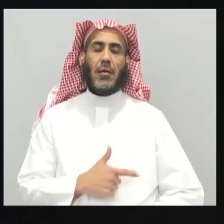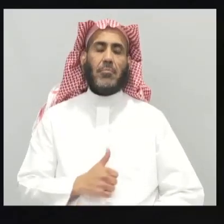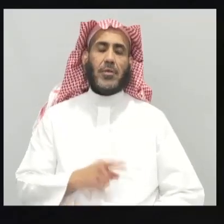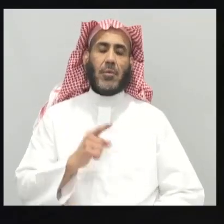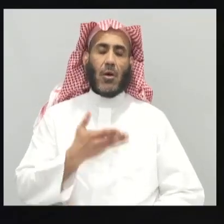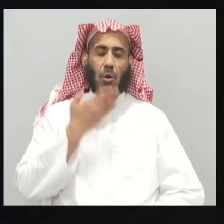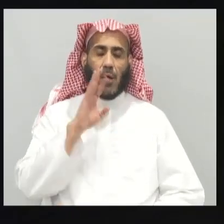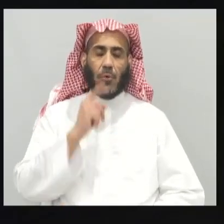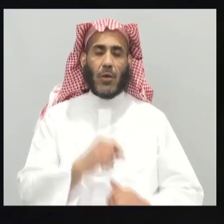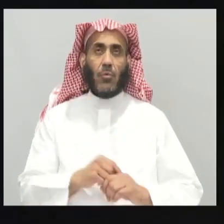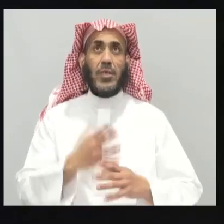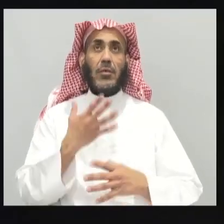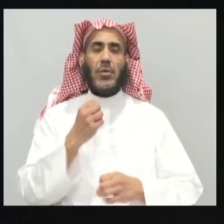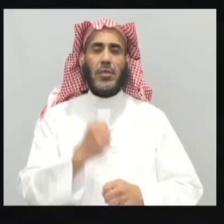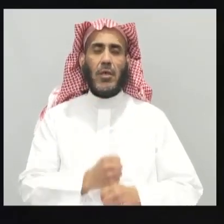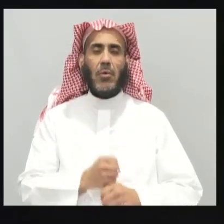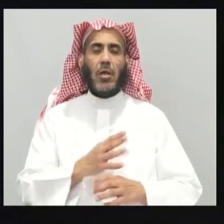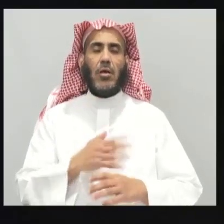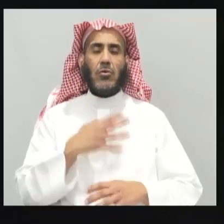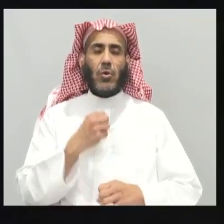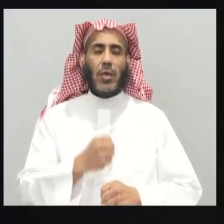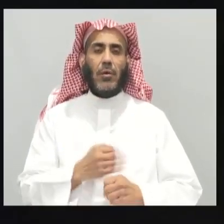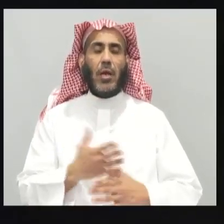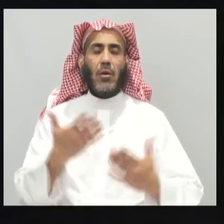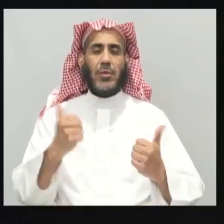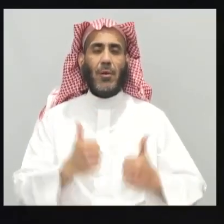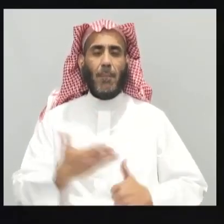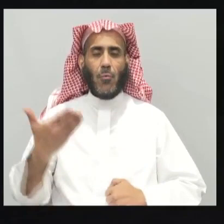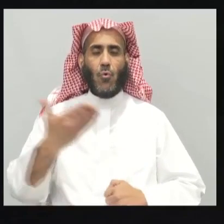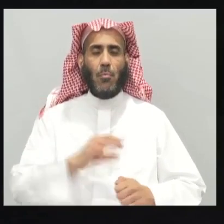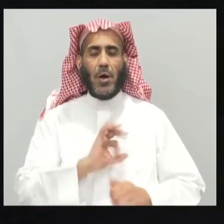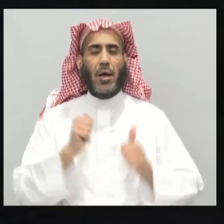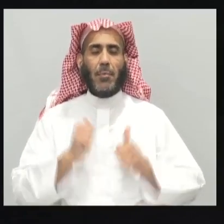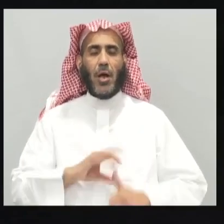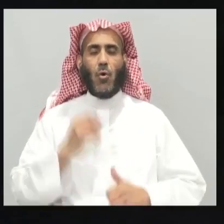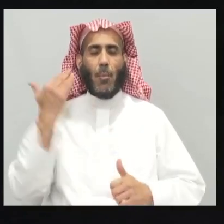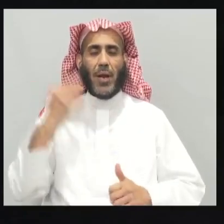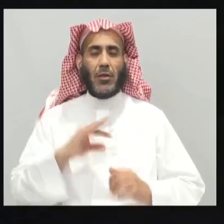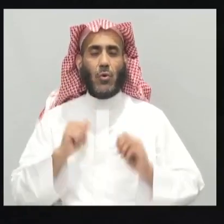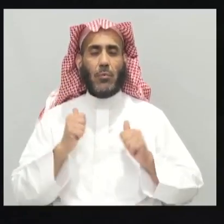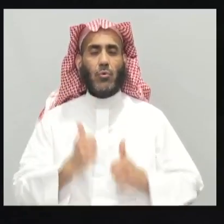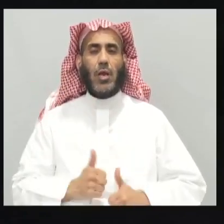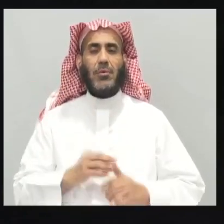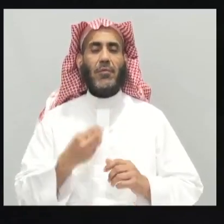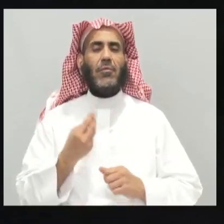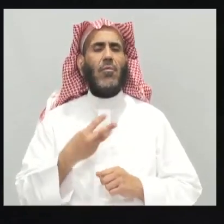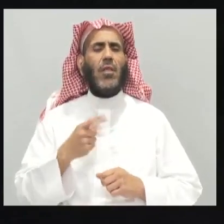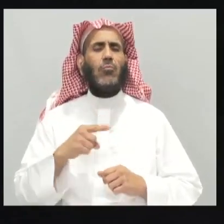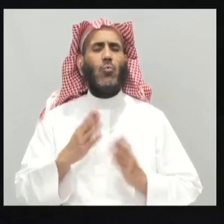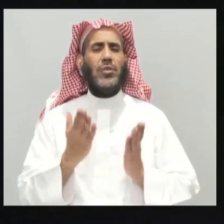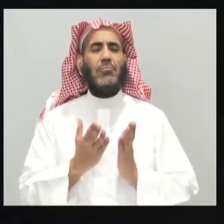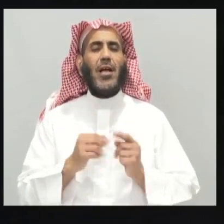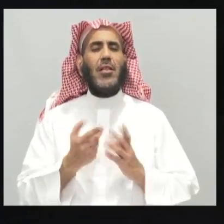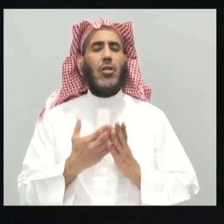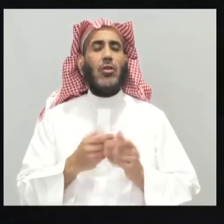بسم الله، الحمد لله، والصلاة والسلام على رسول الله. أهلا وسهلا بكم أبنائي وبناتي، طلاب وطالبات الصف الثالث متوسط في